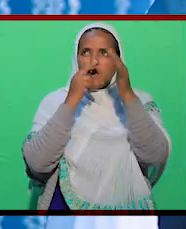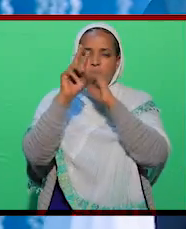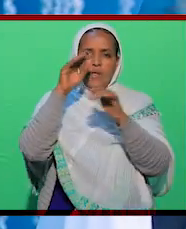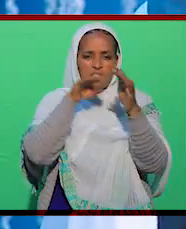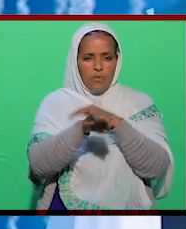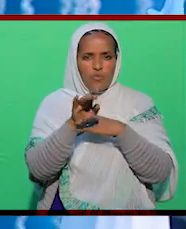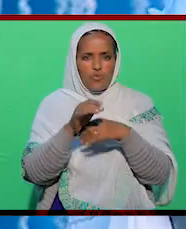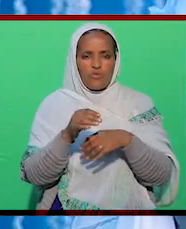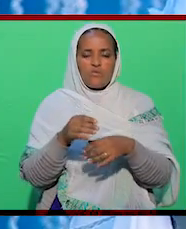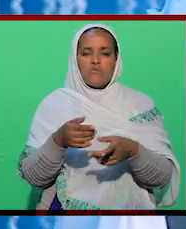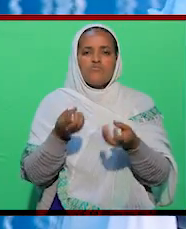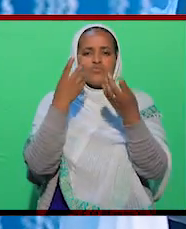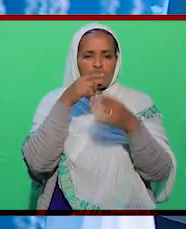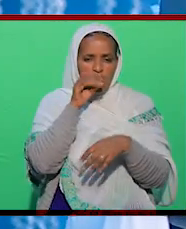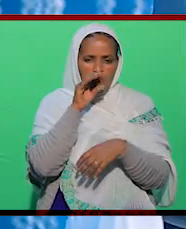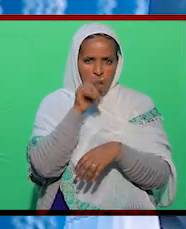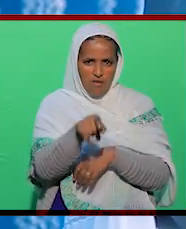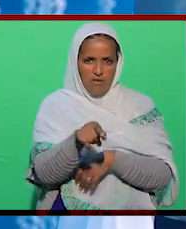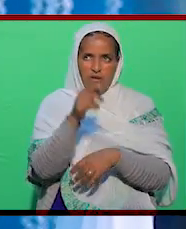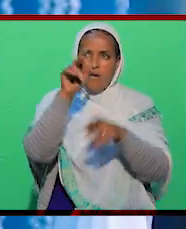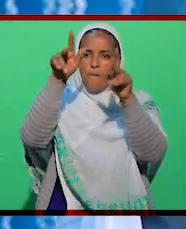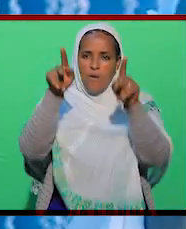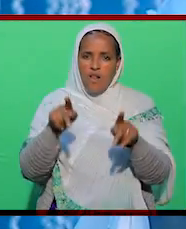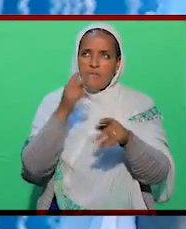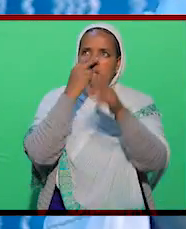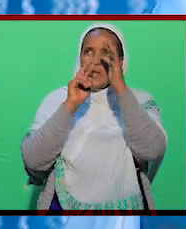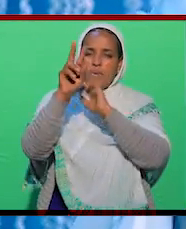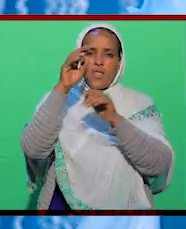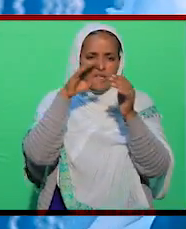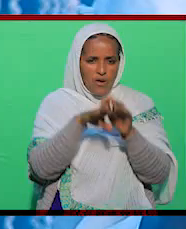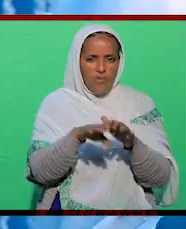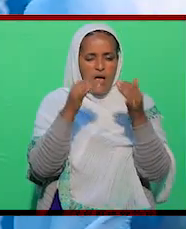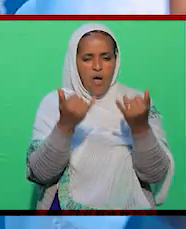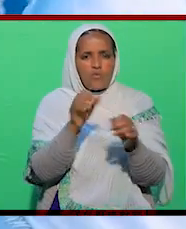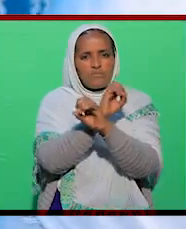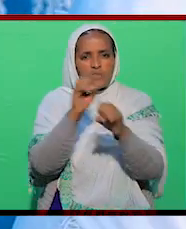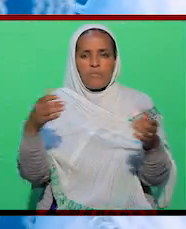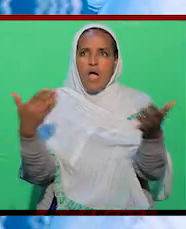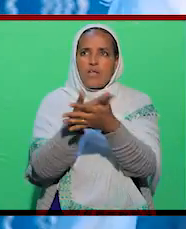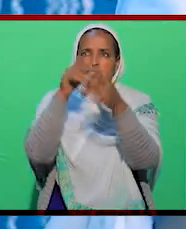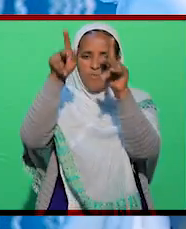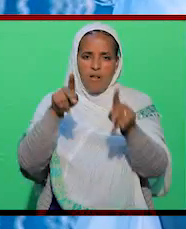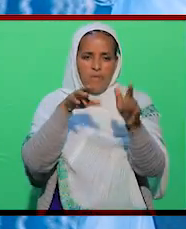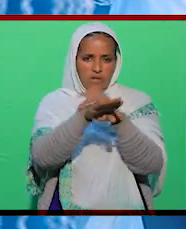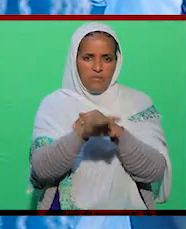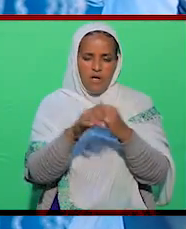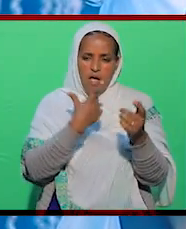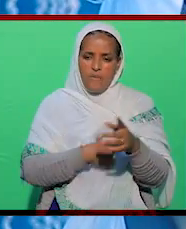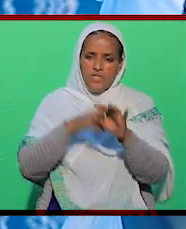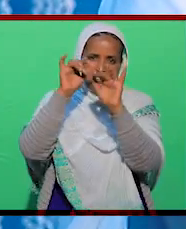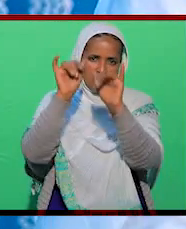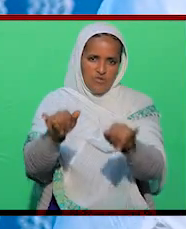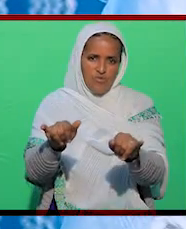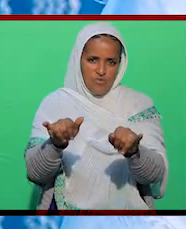ፓርላማ ነቢያት ይገባሉ የሚል ትንቢት በጣም ሲነገር አልነበረ? ፓርላማ ነቢያት ይገባሉ። አሁን ግን ምንም አዲስ ፓርላማ